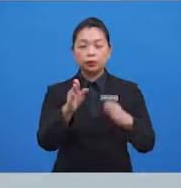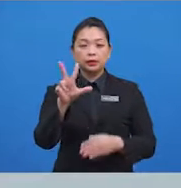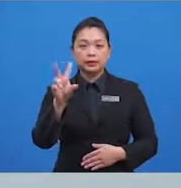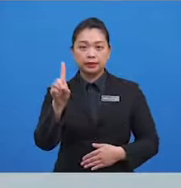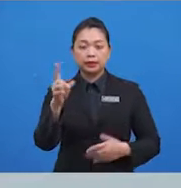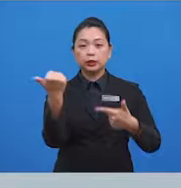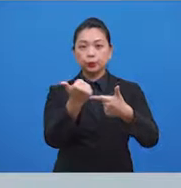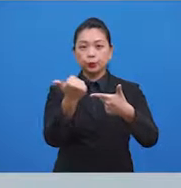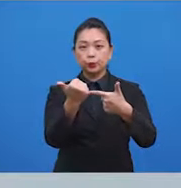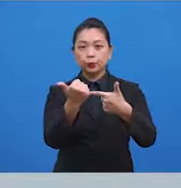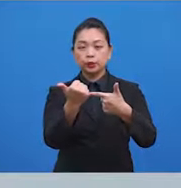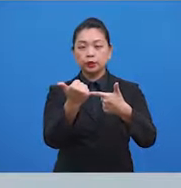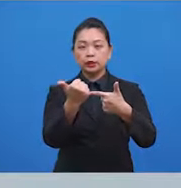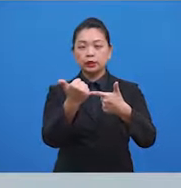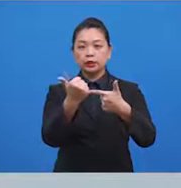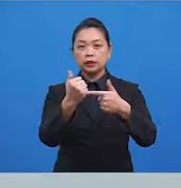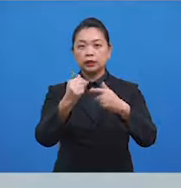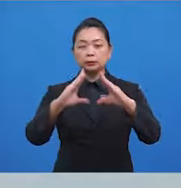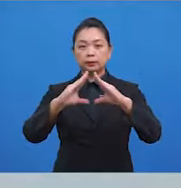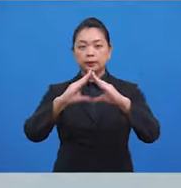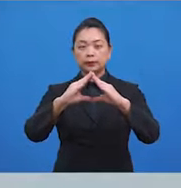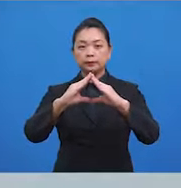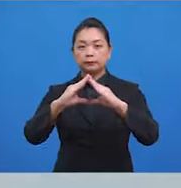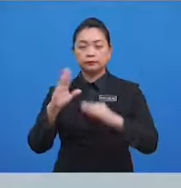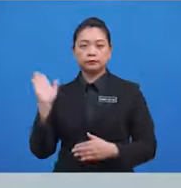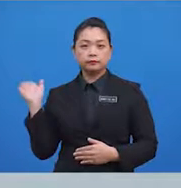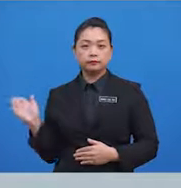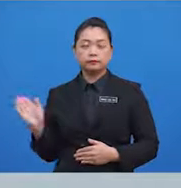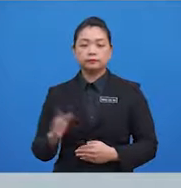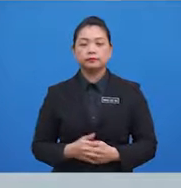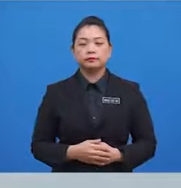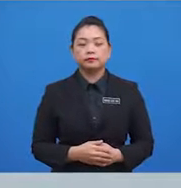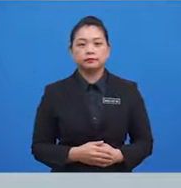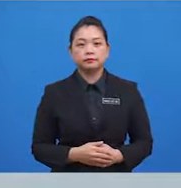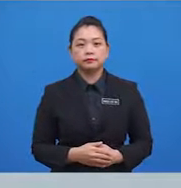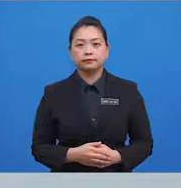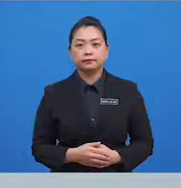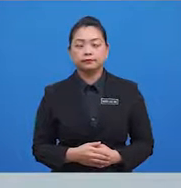kedua ialah piramid seperti yang ditunjukkan di paparan.